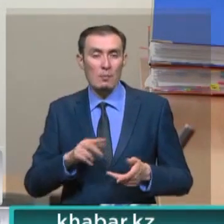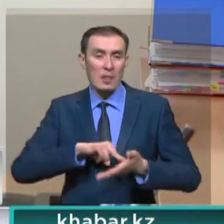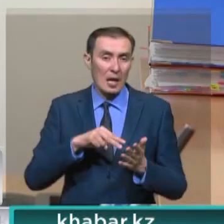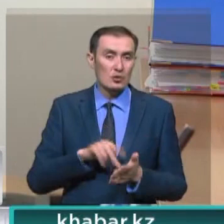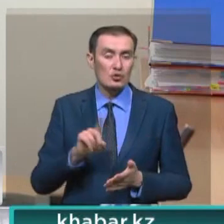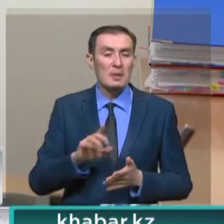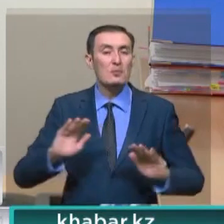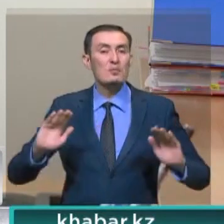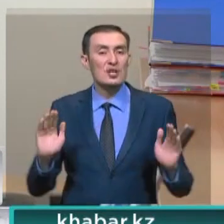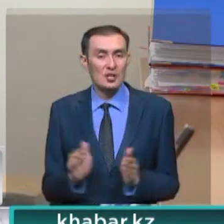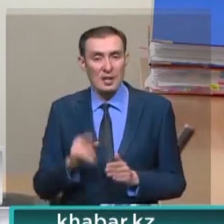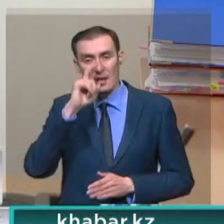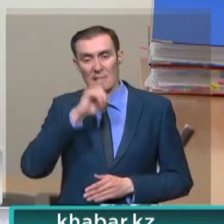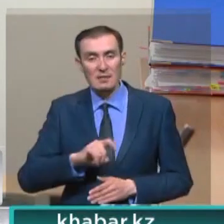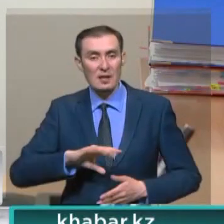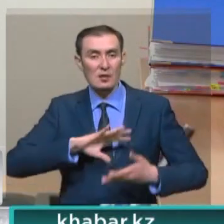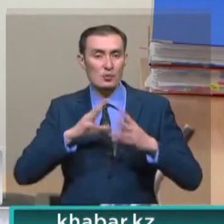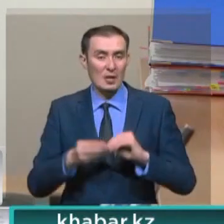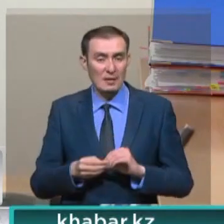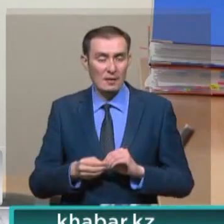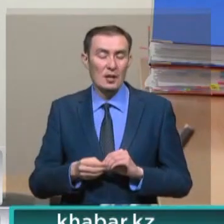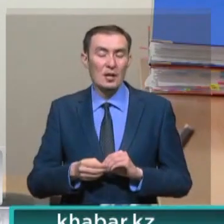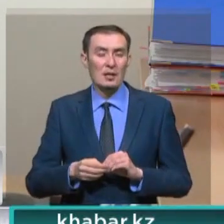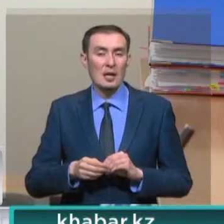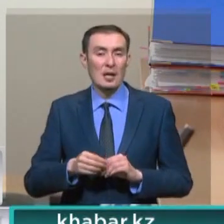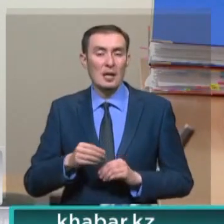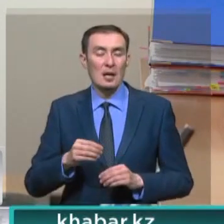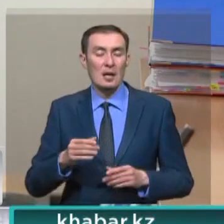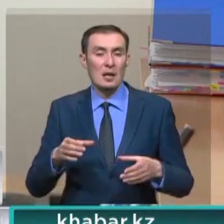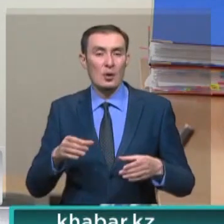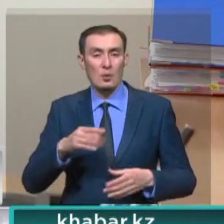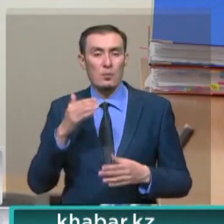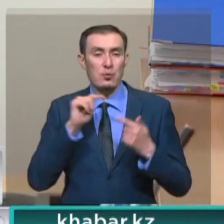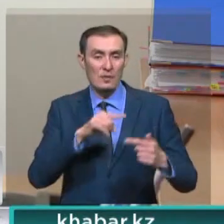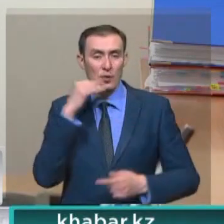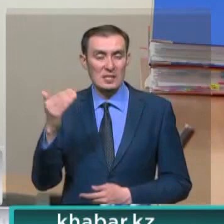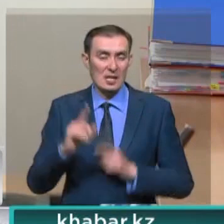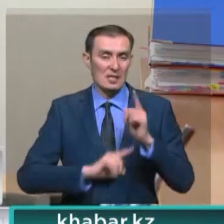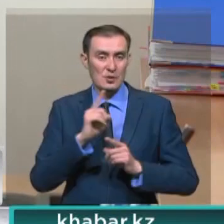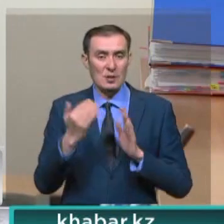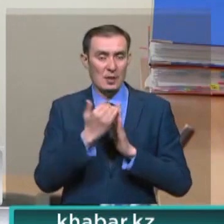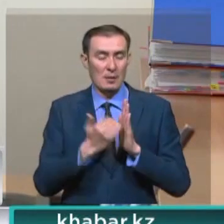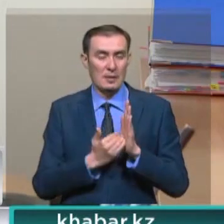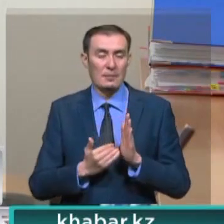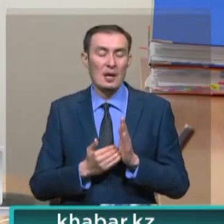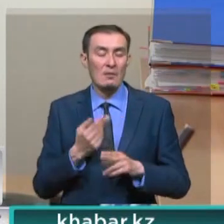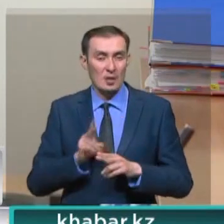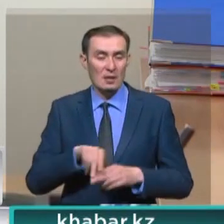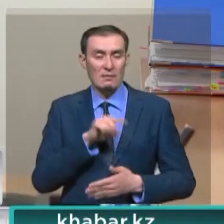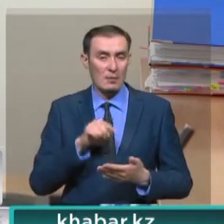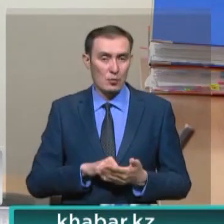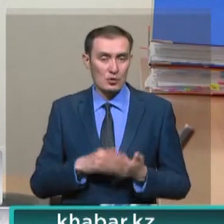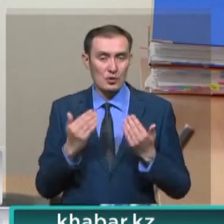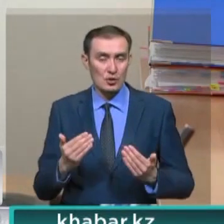по минимизации негативных последствий введенных санкций относительно российской космической промышленности. Данный вопрос